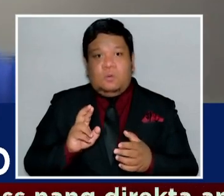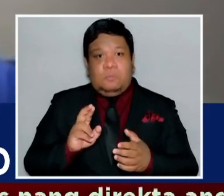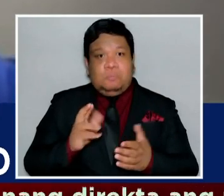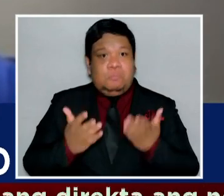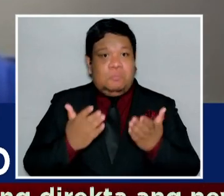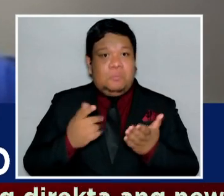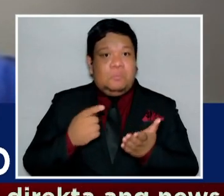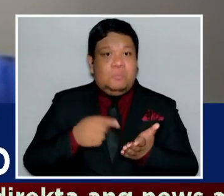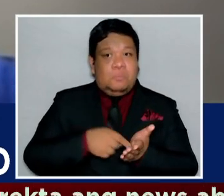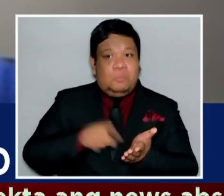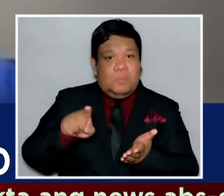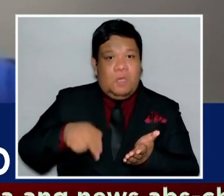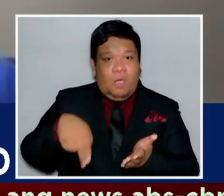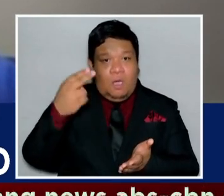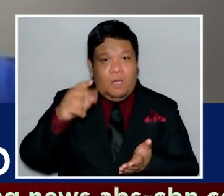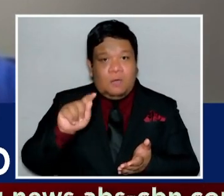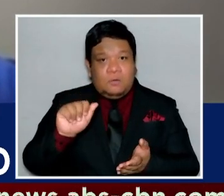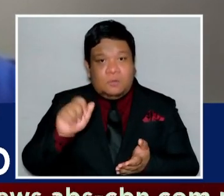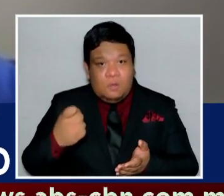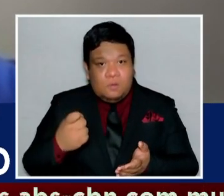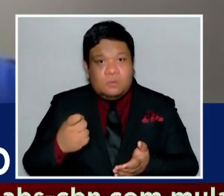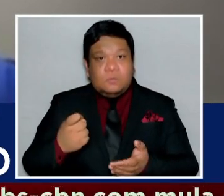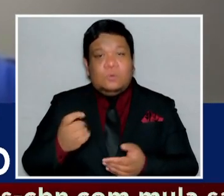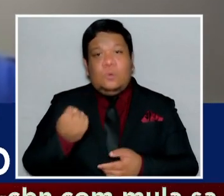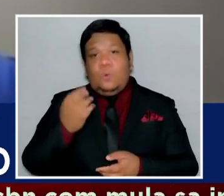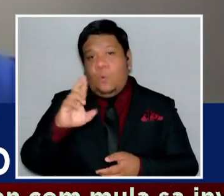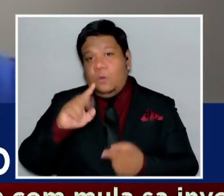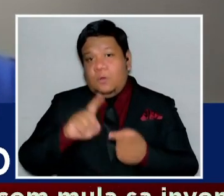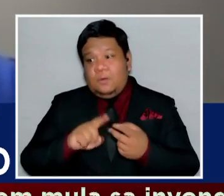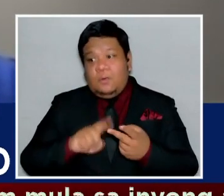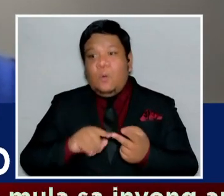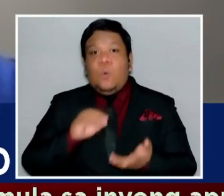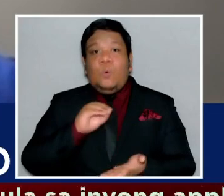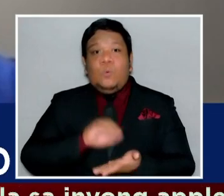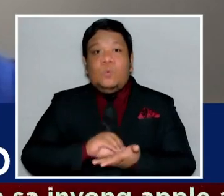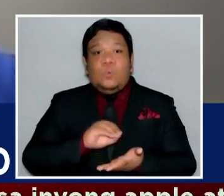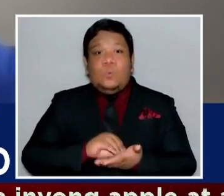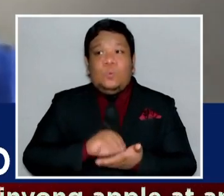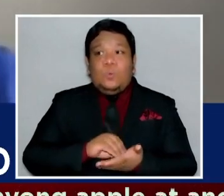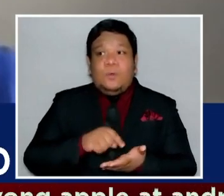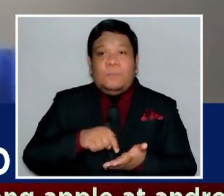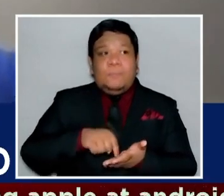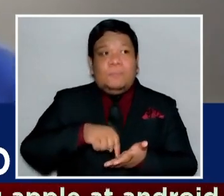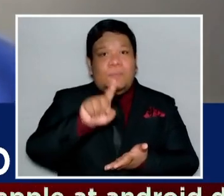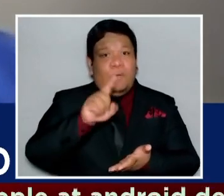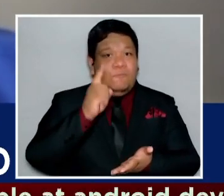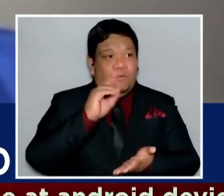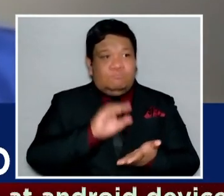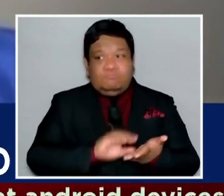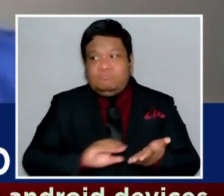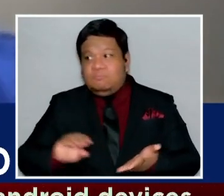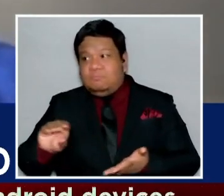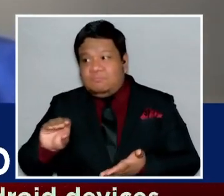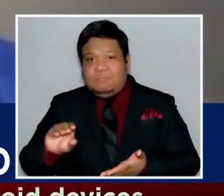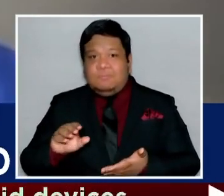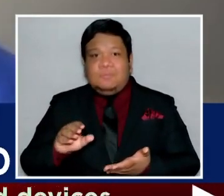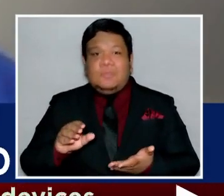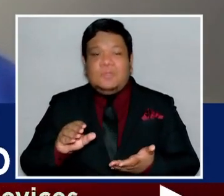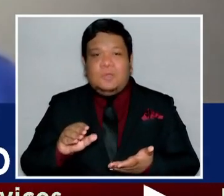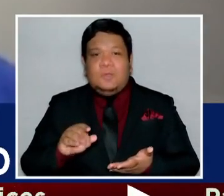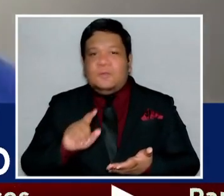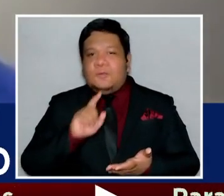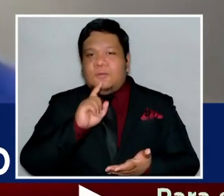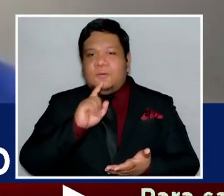of taxes, yung pagbabayad ng mauutang para ipampuno doon sa mawawalang pondo na ibibigay